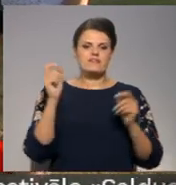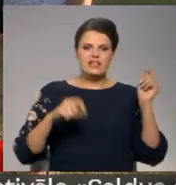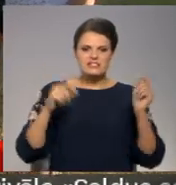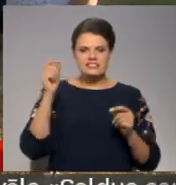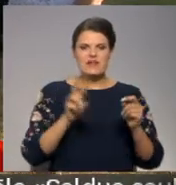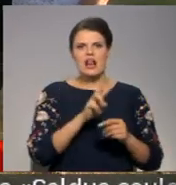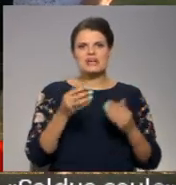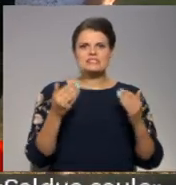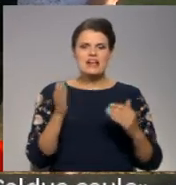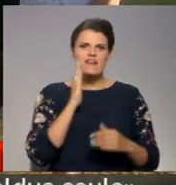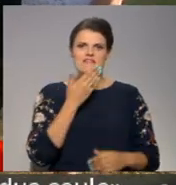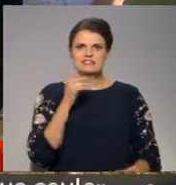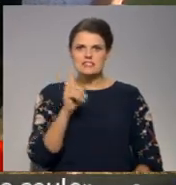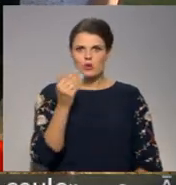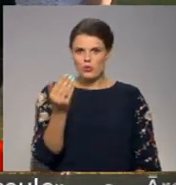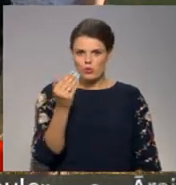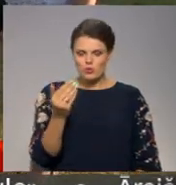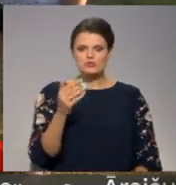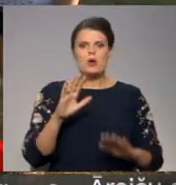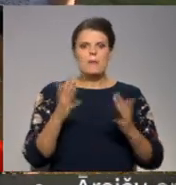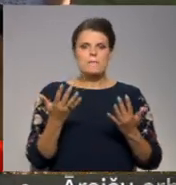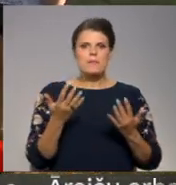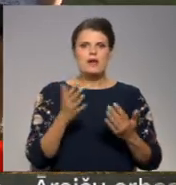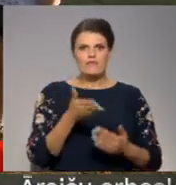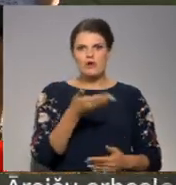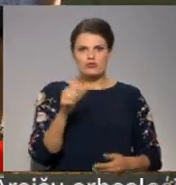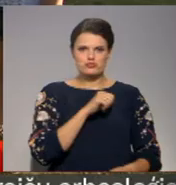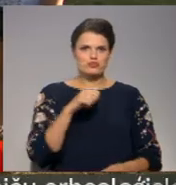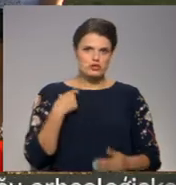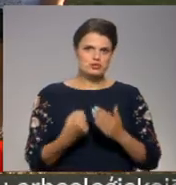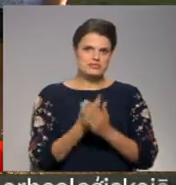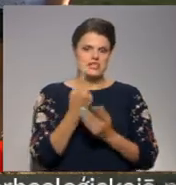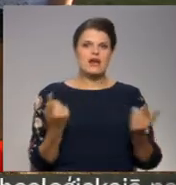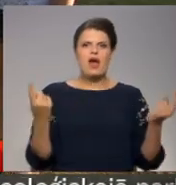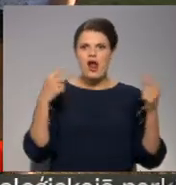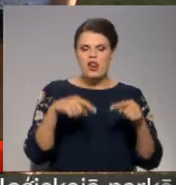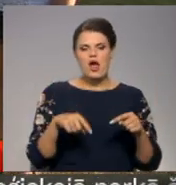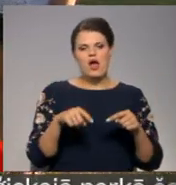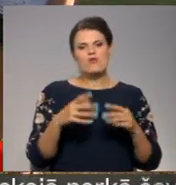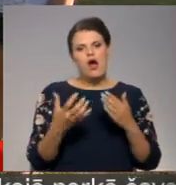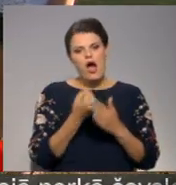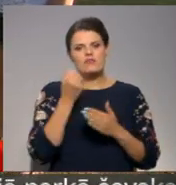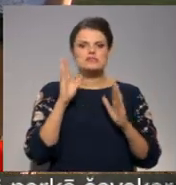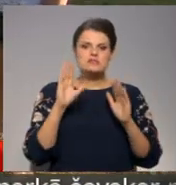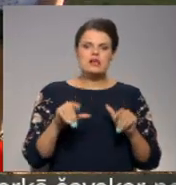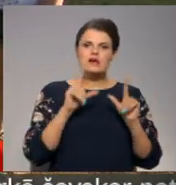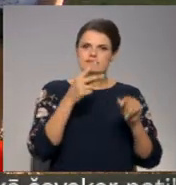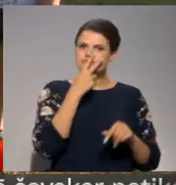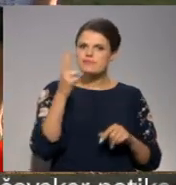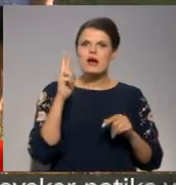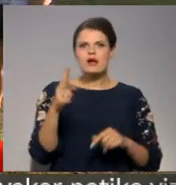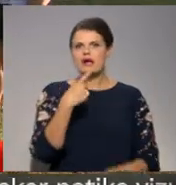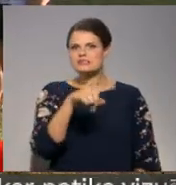festivāli, kas šobrīd vasarā ir jūsējie, bet vai jums pašiem arī sanāk laiku atvēlēt, lai paraudzītos, kā tad citi